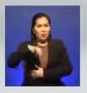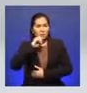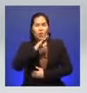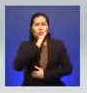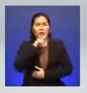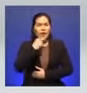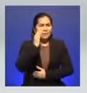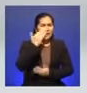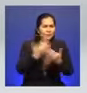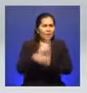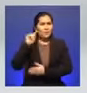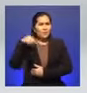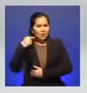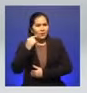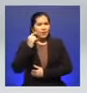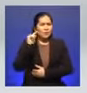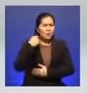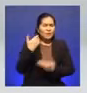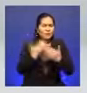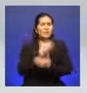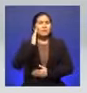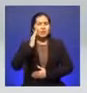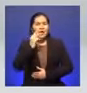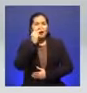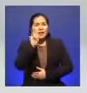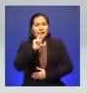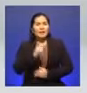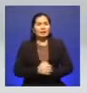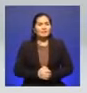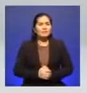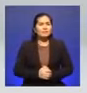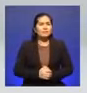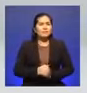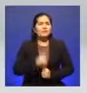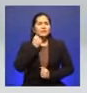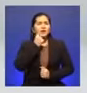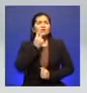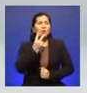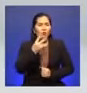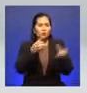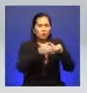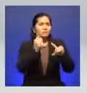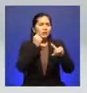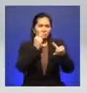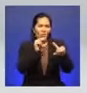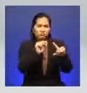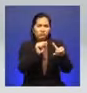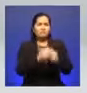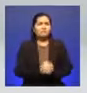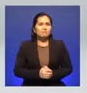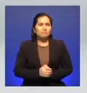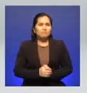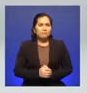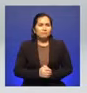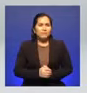ญ่ในปัญหาเนี่ยจะอยู่ของคนผู้ชายที่เป็นคล้ายๆกระเทยหรือที่เขาเรียกในเรือนจำเขาเรียกกันว่าสาสองเนี่ยค่ะก็จะค่อนข้างที่